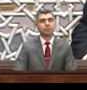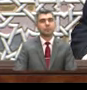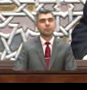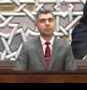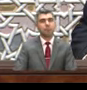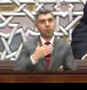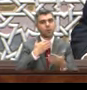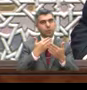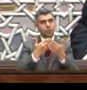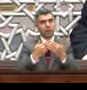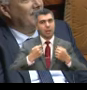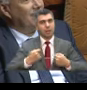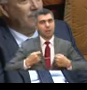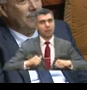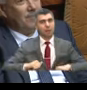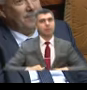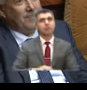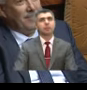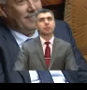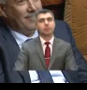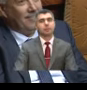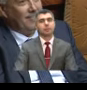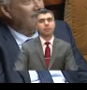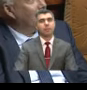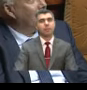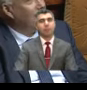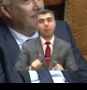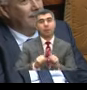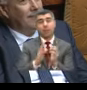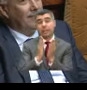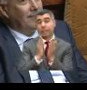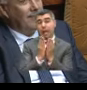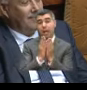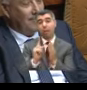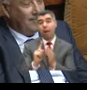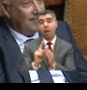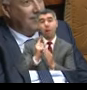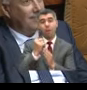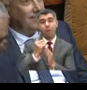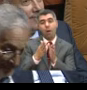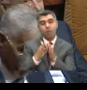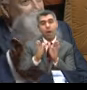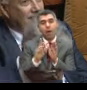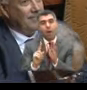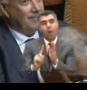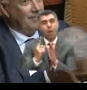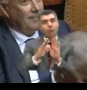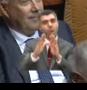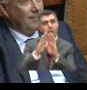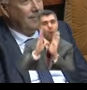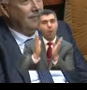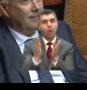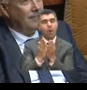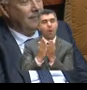شكرا سيد الرئيس. سيد الوزير، التعليم الأولي منه تنطلق مسيرة التعليم بشكل عام.